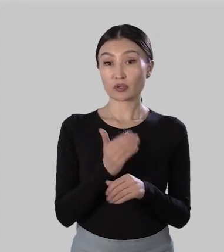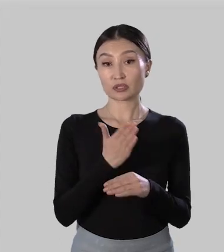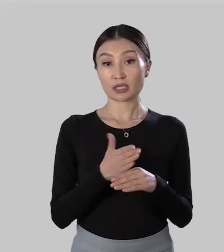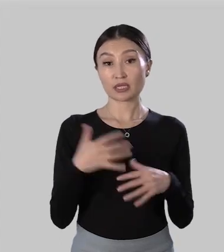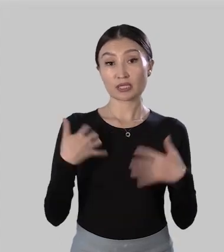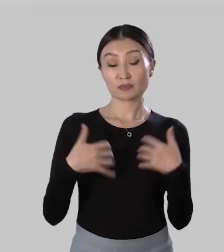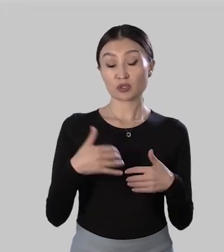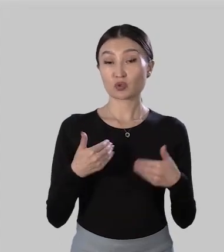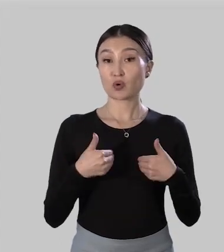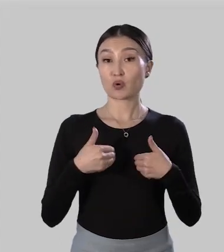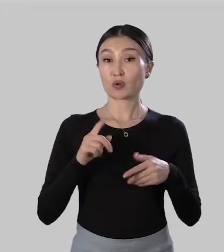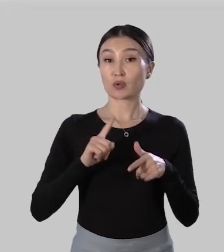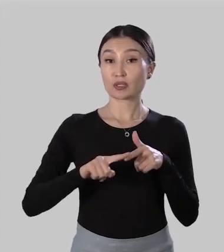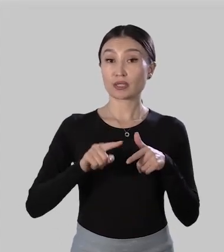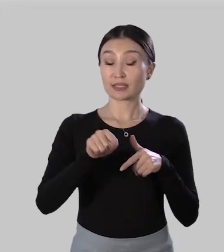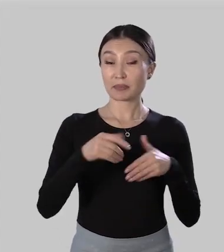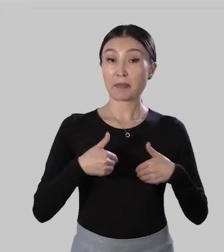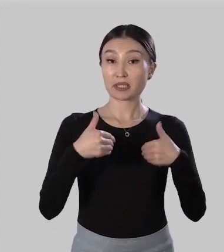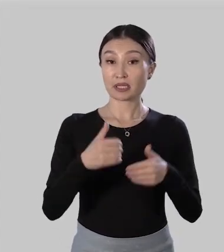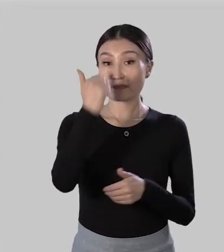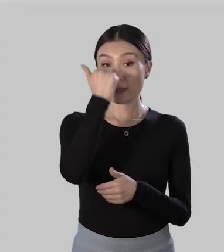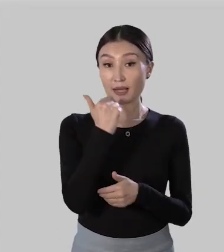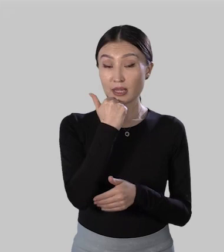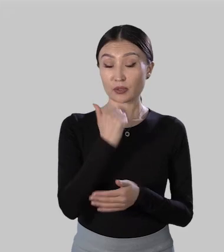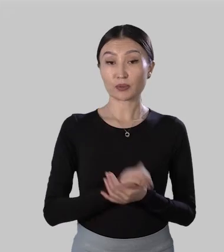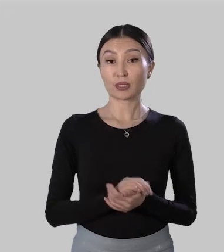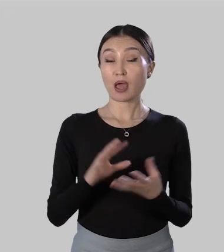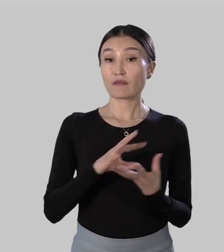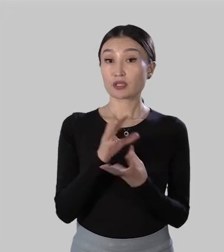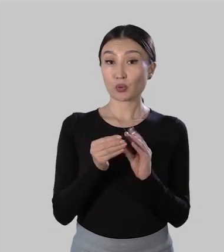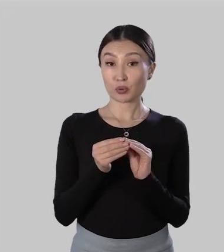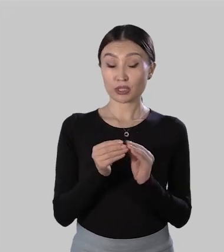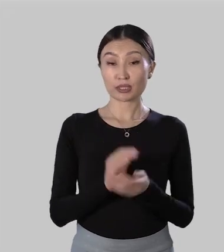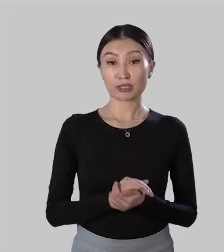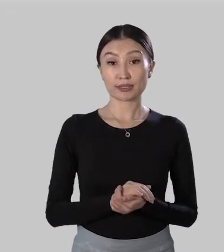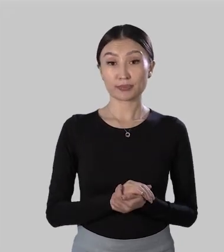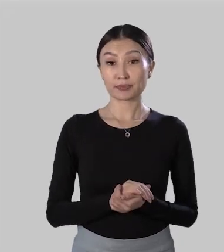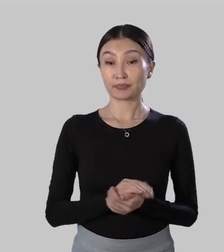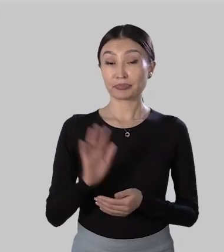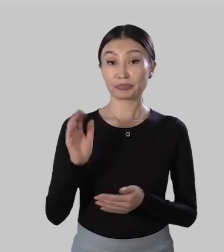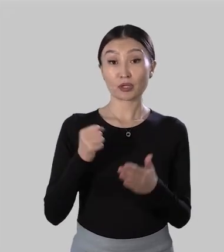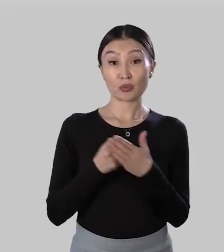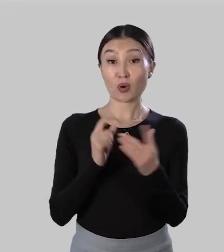части «спешу тебя поздравить», «благодарю». В заключении